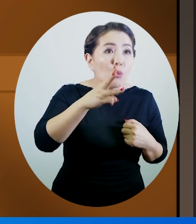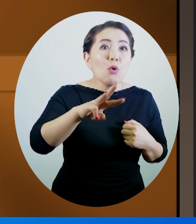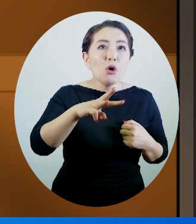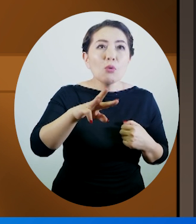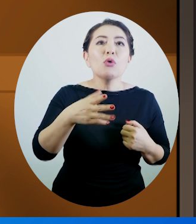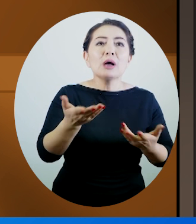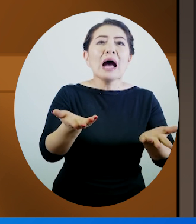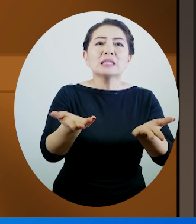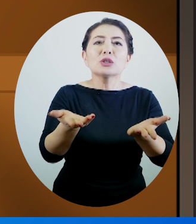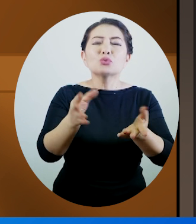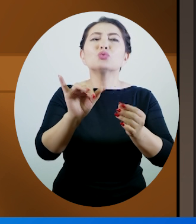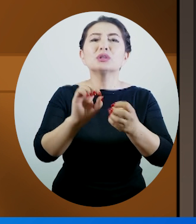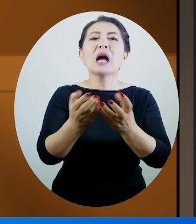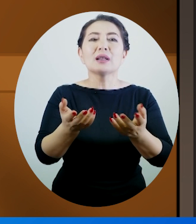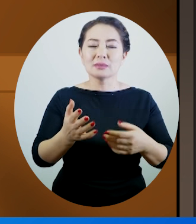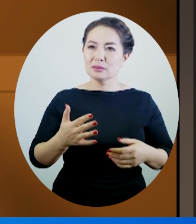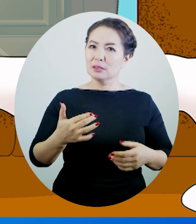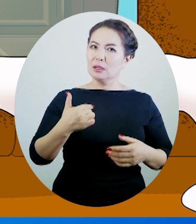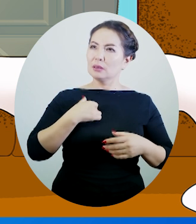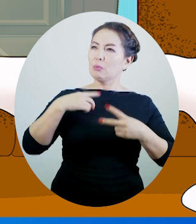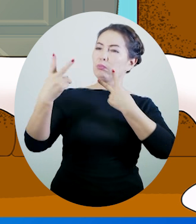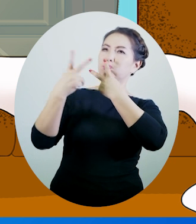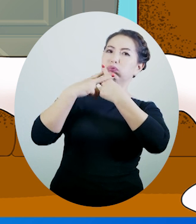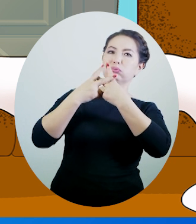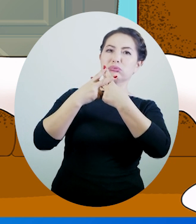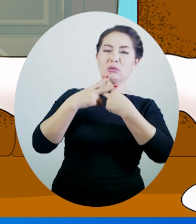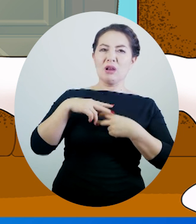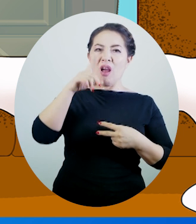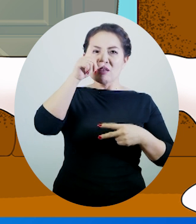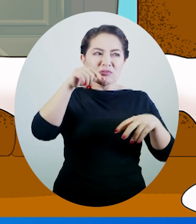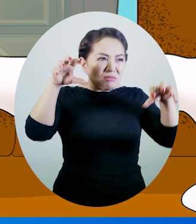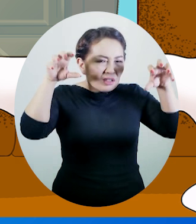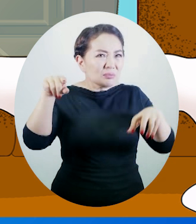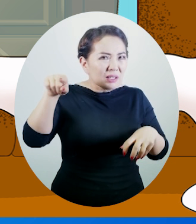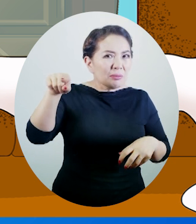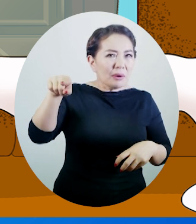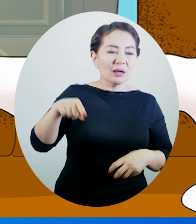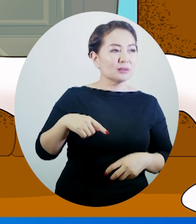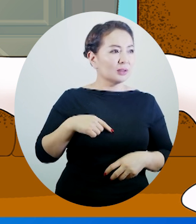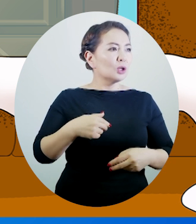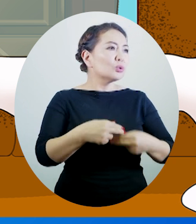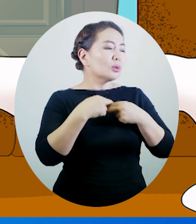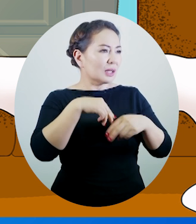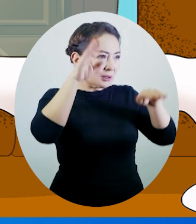Хүй. Мөнхөө чи наана юу хийж байгаа юм бэ? Намайг энд хорчихлоо. Энэ эмгэн шулам юм байна.